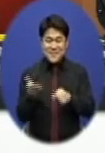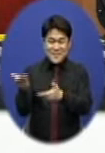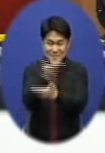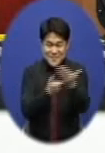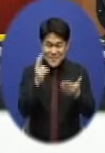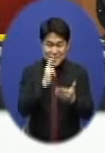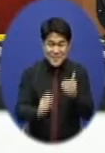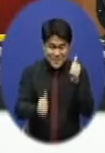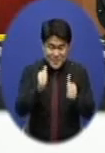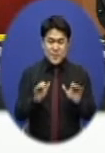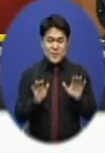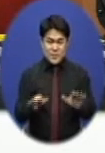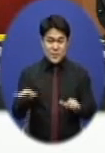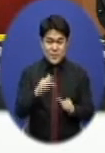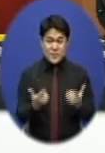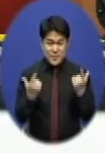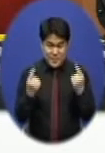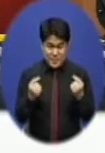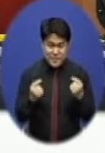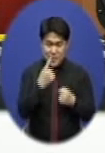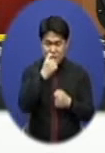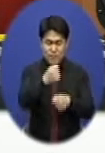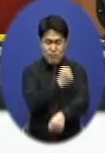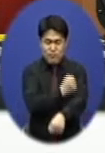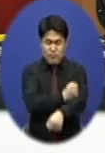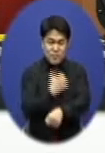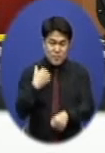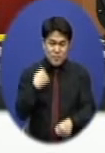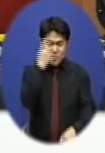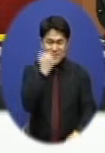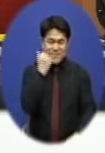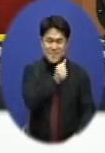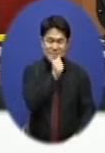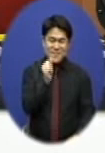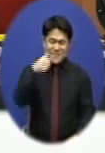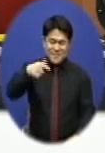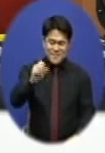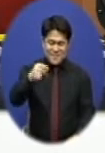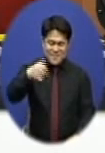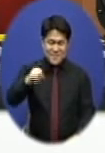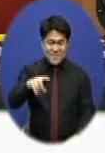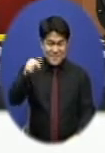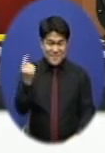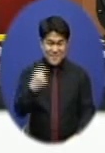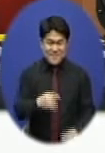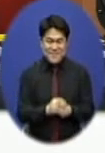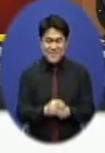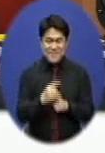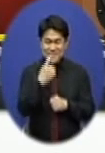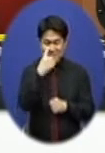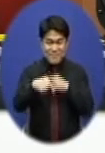저희와 함께 오늘 또 멋지게 수고해 주실 장진석 선생님 함께 오셨습니다. 네. 어서 오세요. 멋진